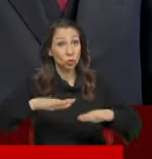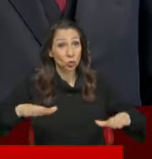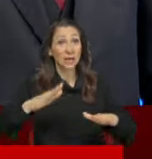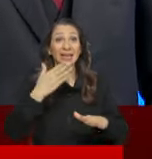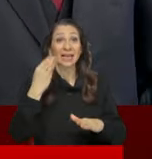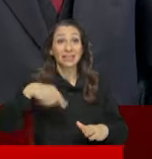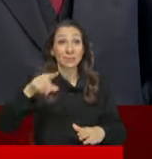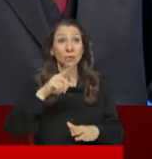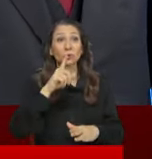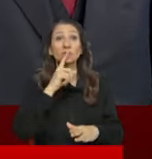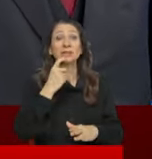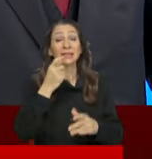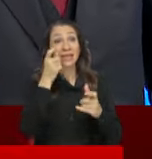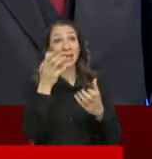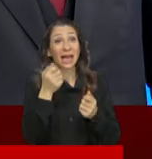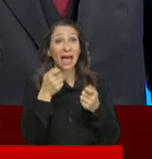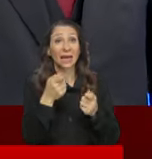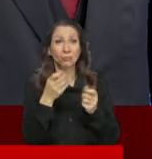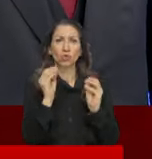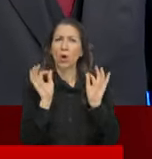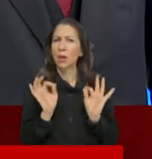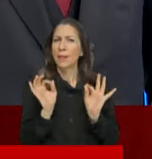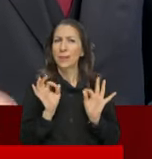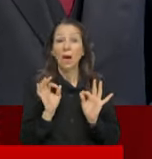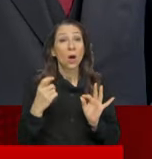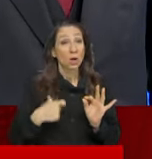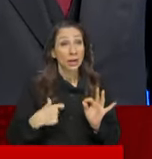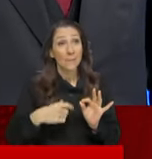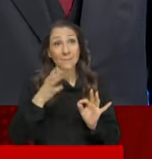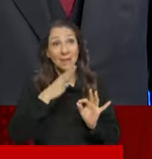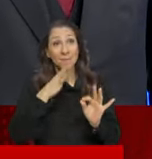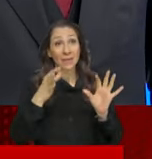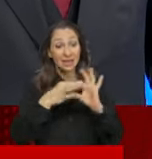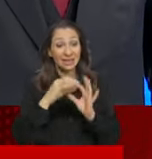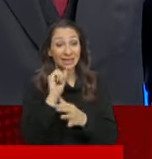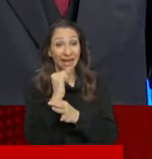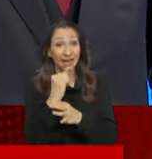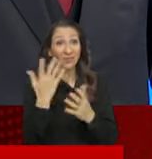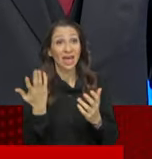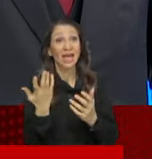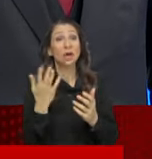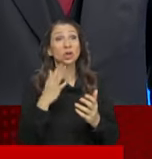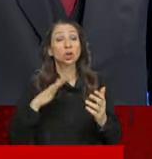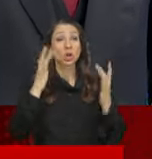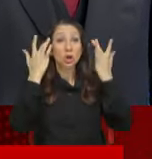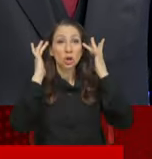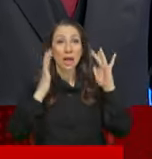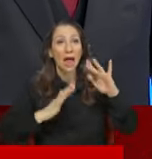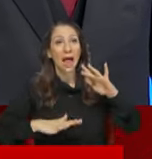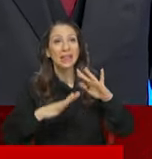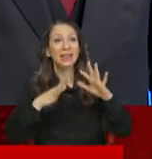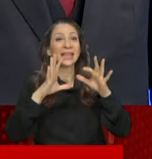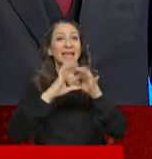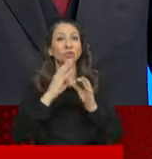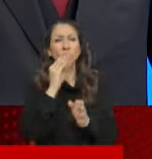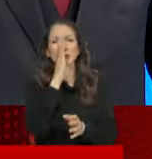gelecek yüzy yılımızı dikkate alarak eğitime çok önem veriyoruz özellikle bilimle ilgili sanatla ilgili ve sosyokültürel al yapımızla